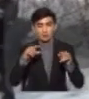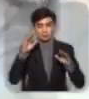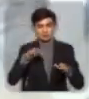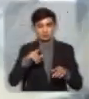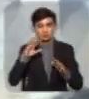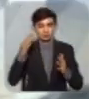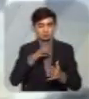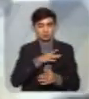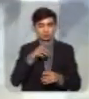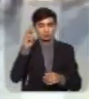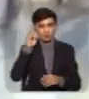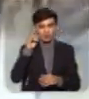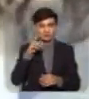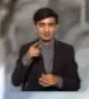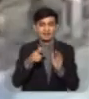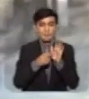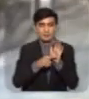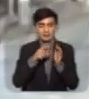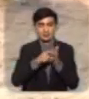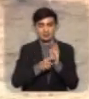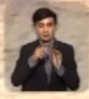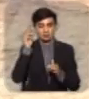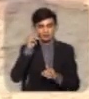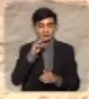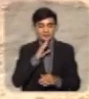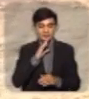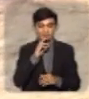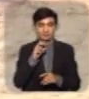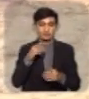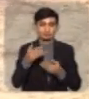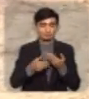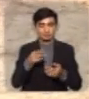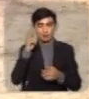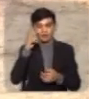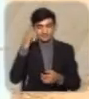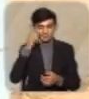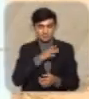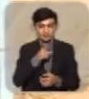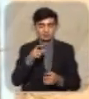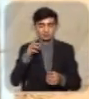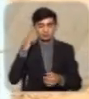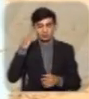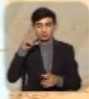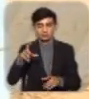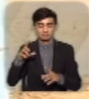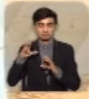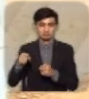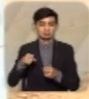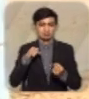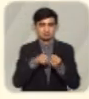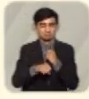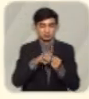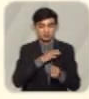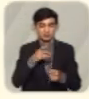еді. Әжетханаға тысқа шыққан 7-ші сынып оқушысына бейтаныс еркек тап берген. Күдікті бұрында адам зорлаған үшін сотты болған екен. Ал